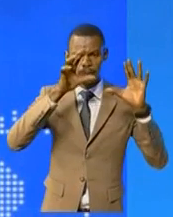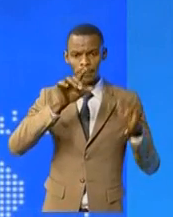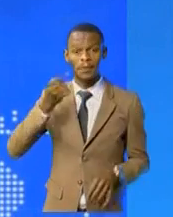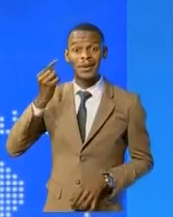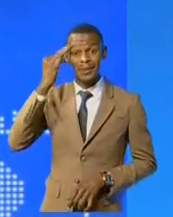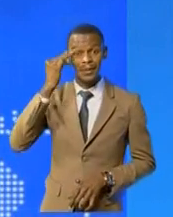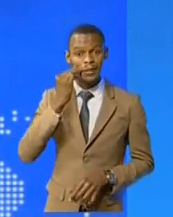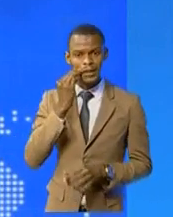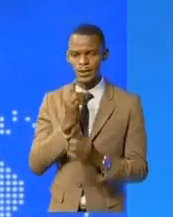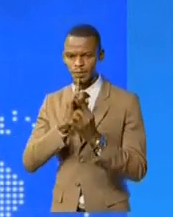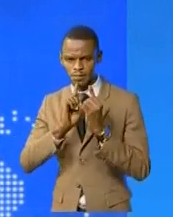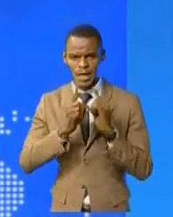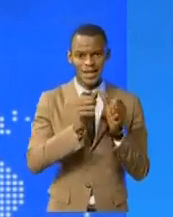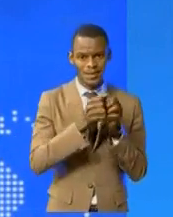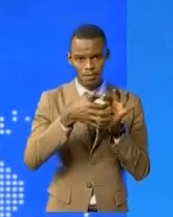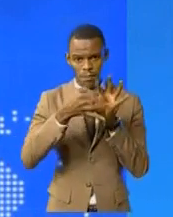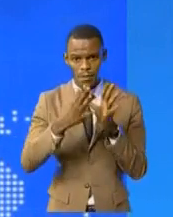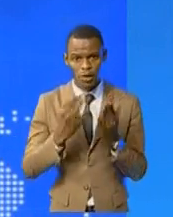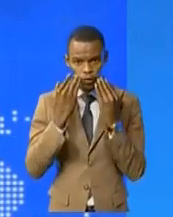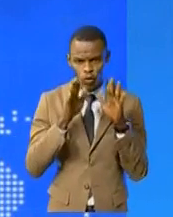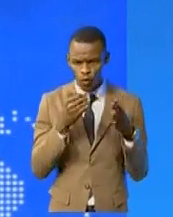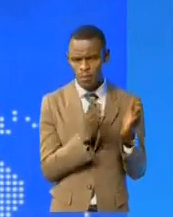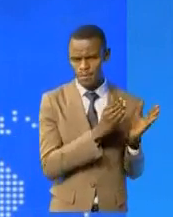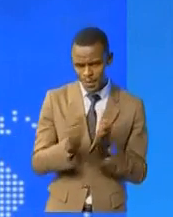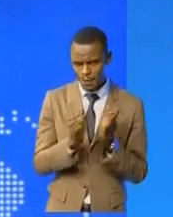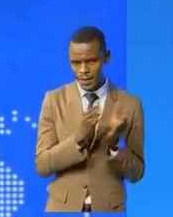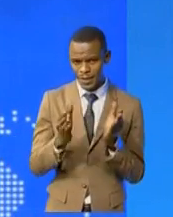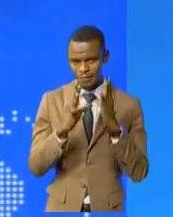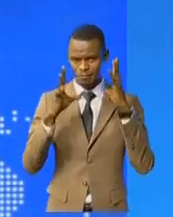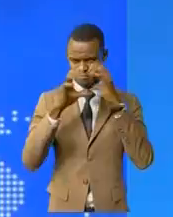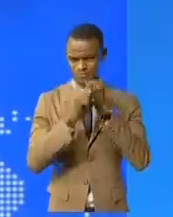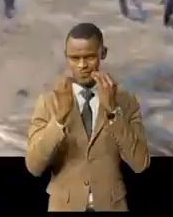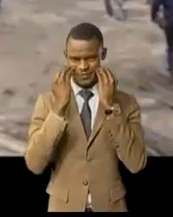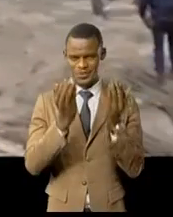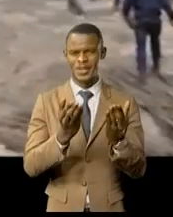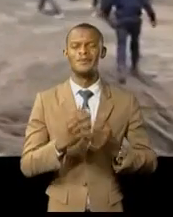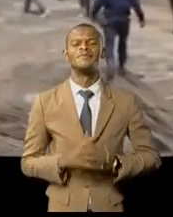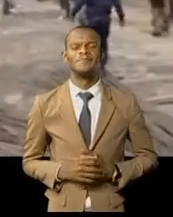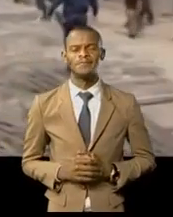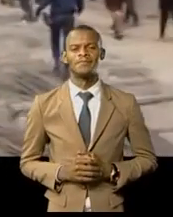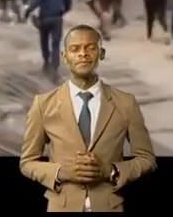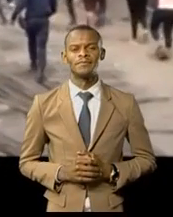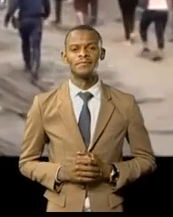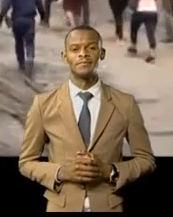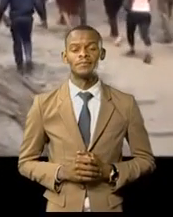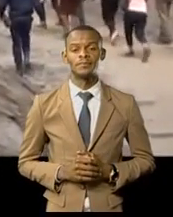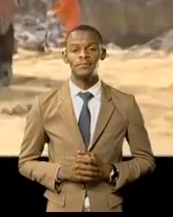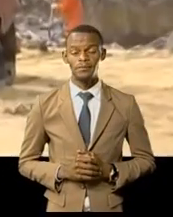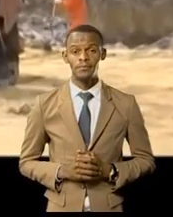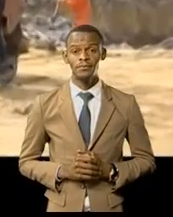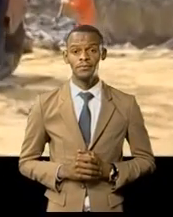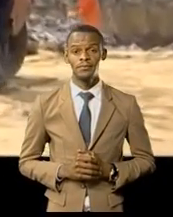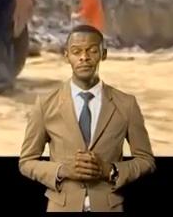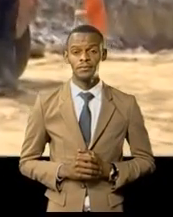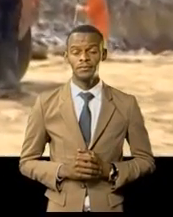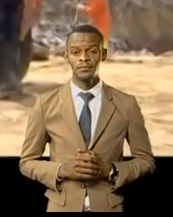de terrain et autres opérations sur les déroulements. Reportage Patti Tondouango. Les meubles du gouvernement, les acteurs impliqués